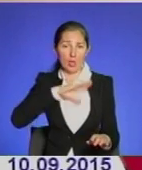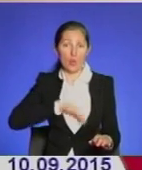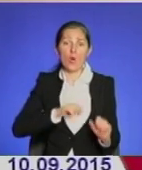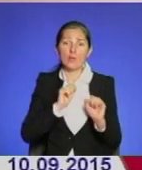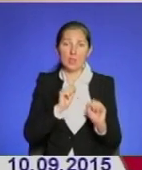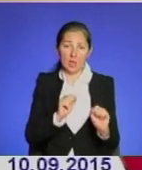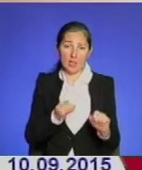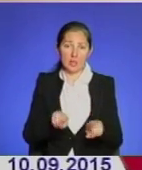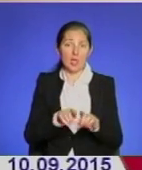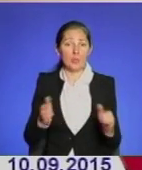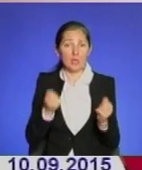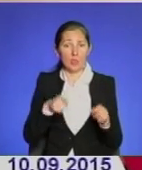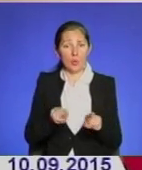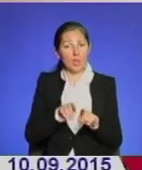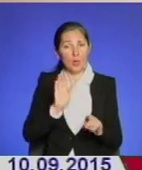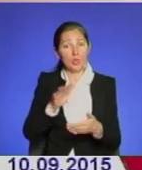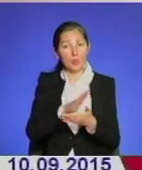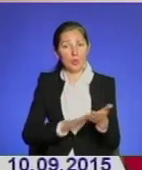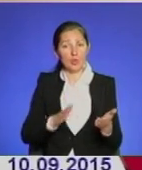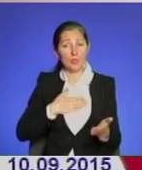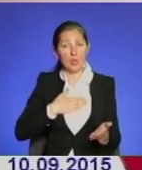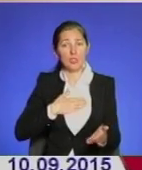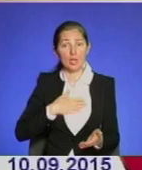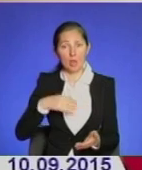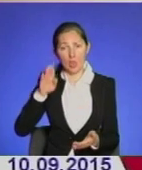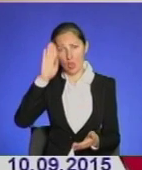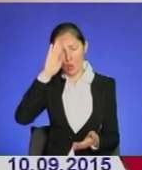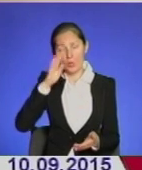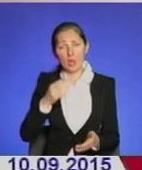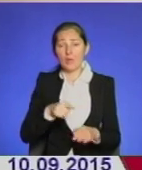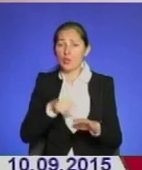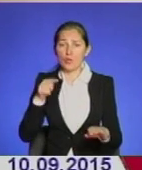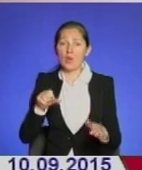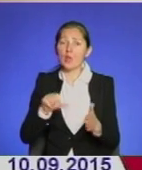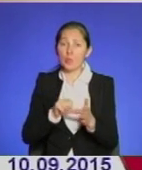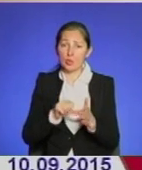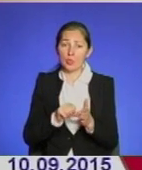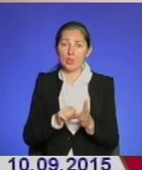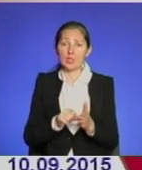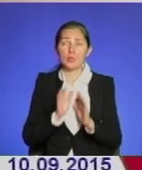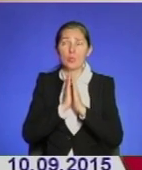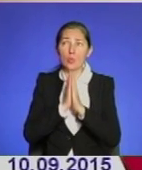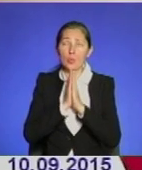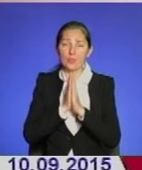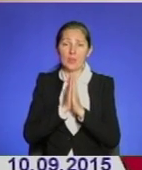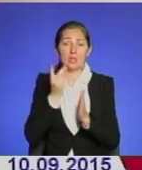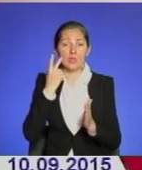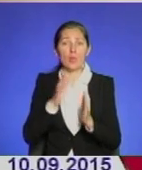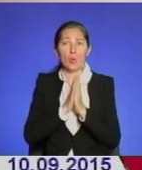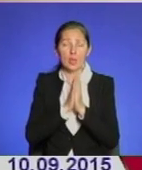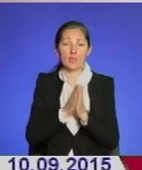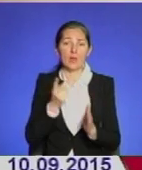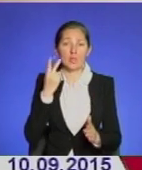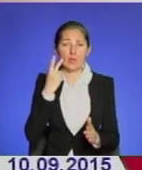бійці відчували присутність. Присутність молитви, присутність завжди духовну, тим самим даючи